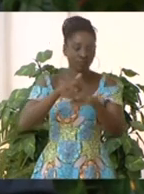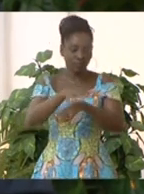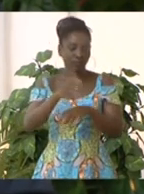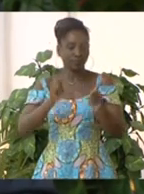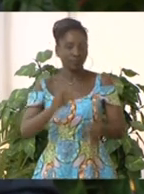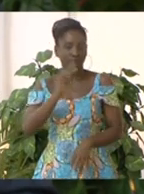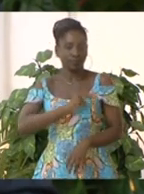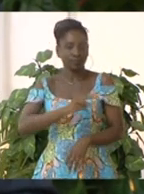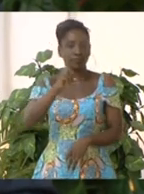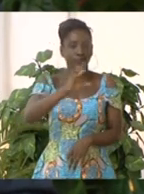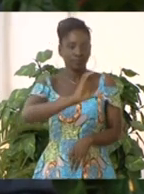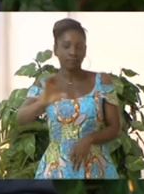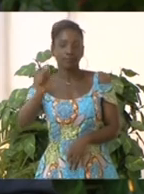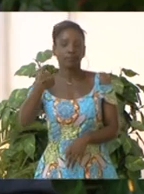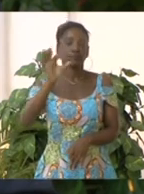Votants,